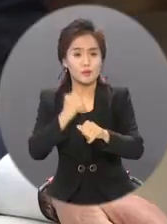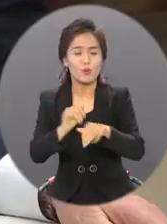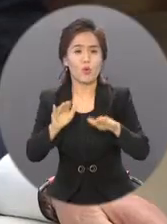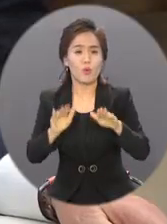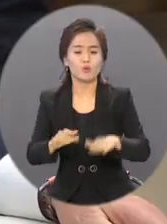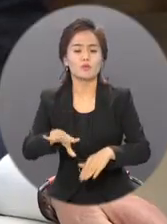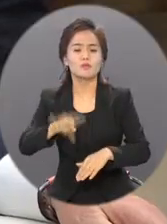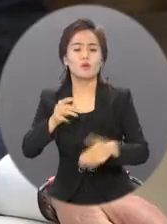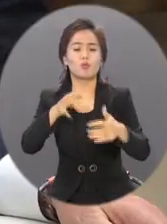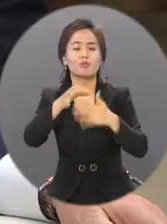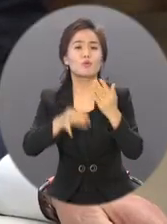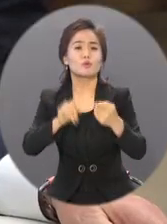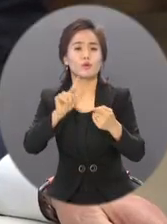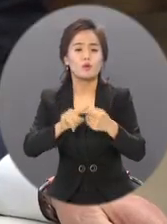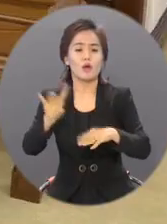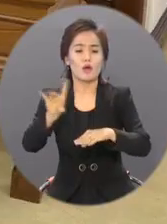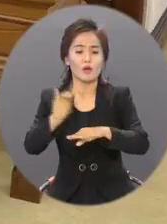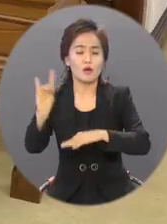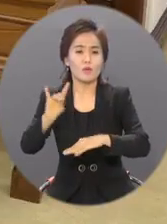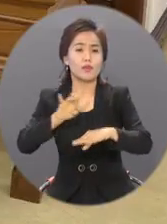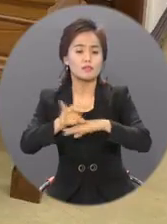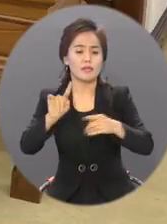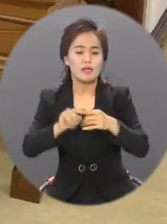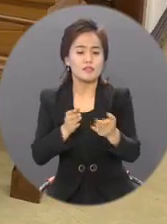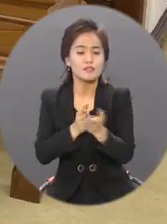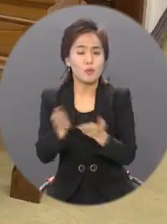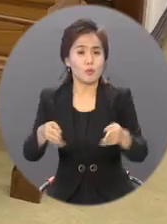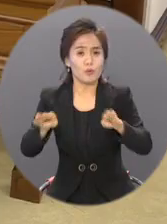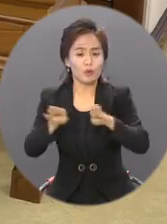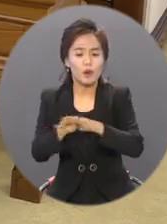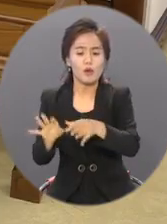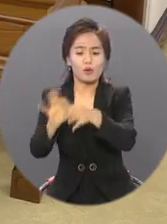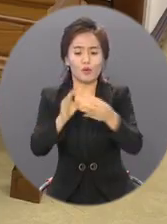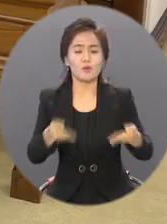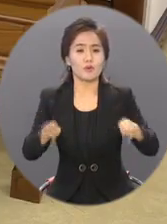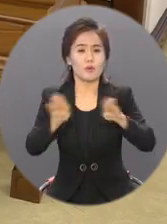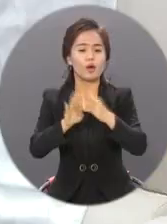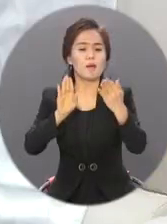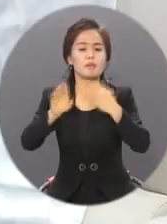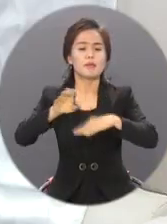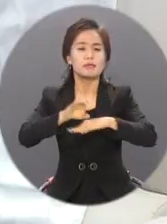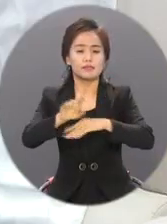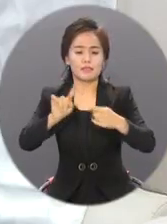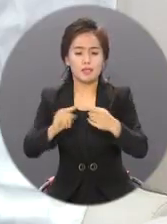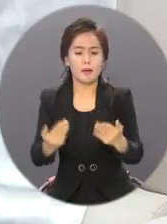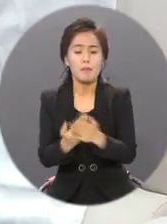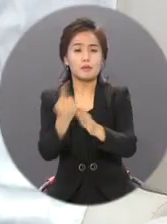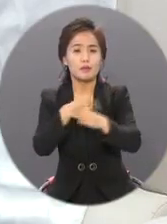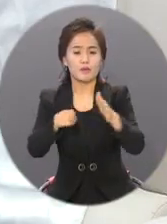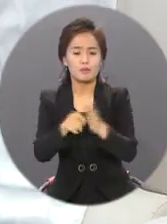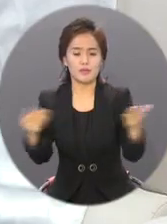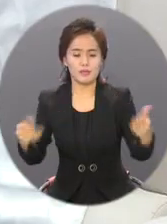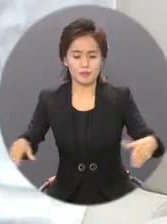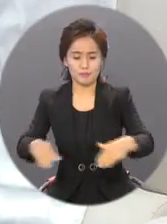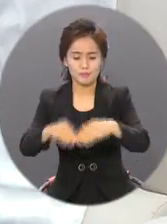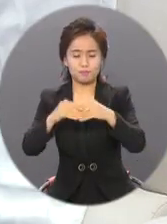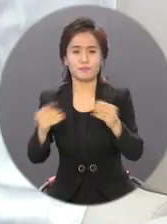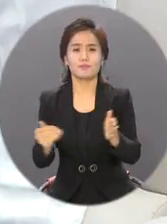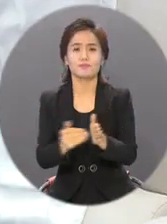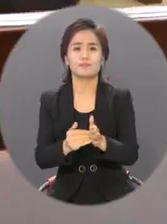오늘 첫 프로젝트로 현대차와 전문 기업 등 관련 기관과 미래 차 산업 육성을 위한 업무협약을